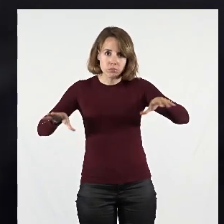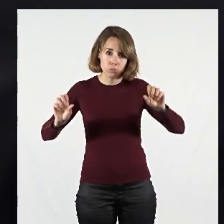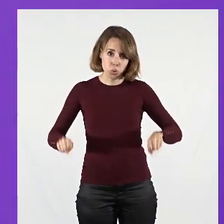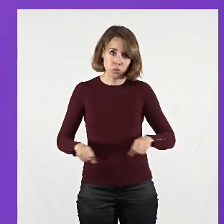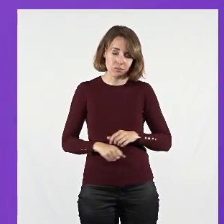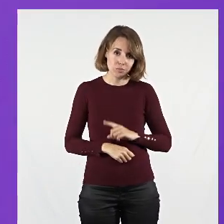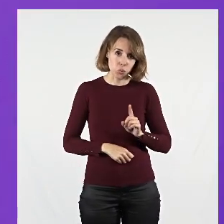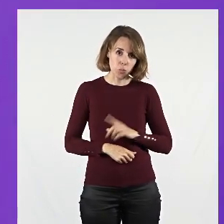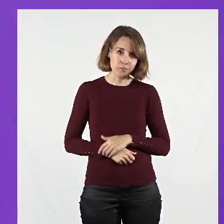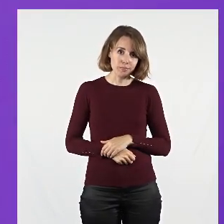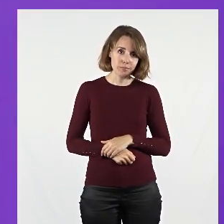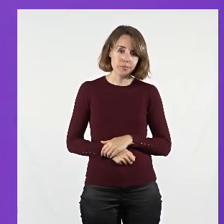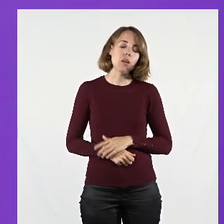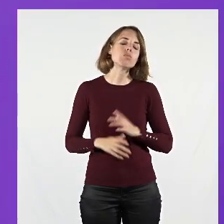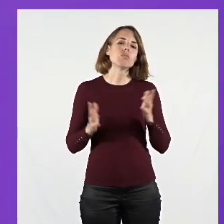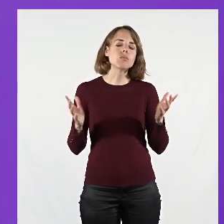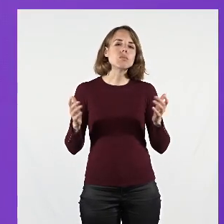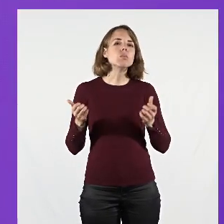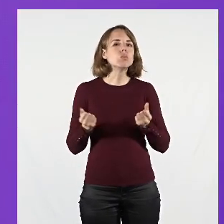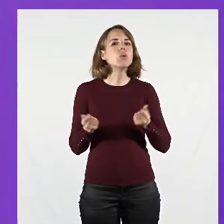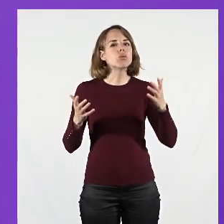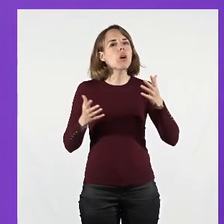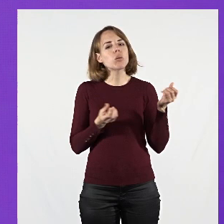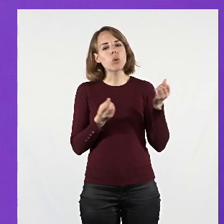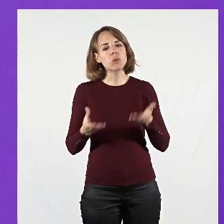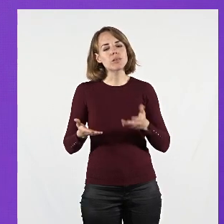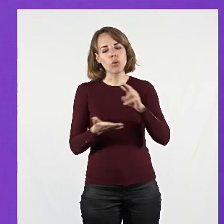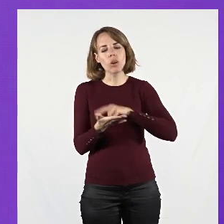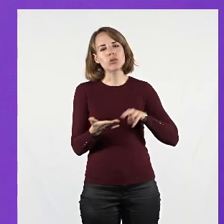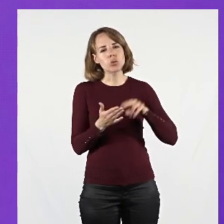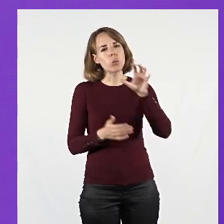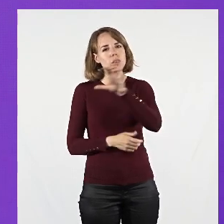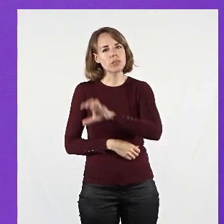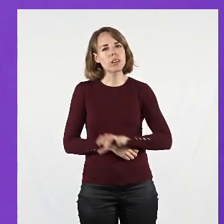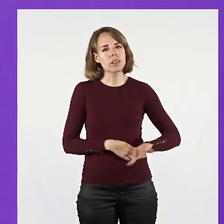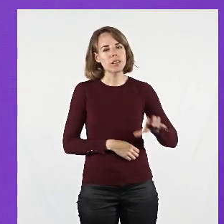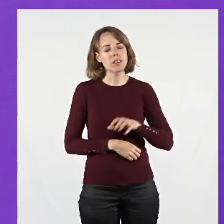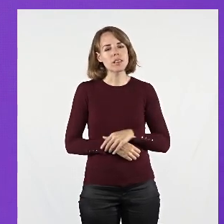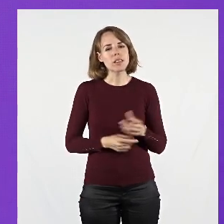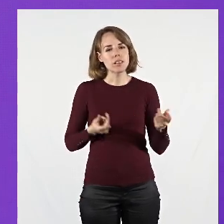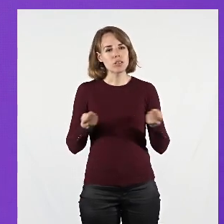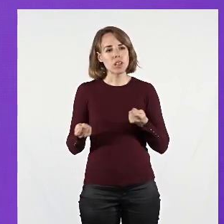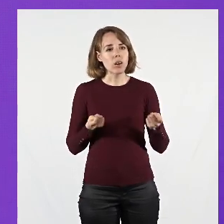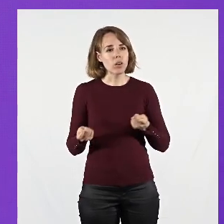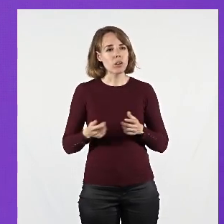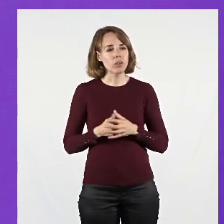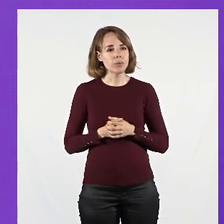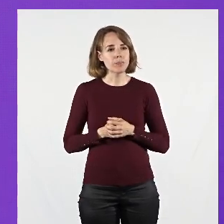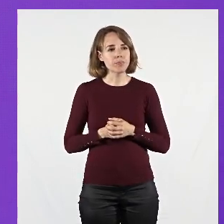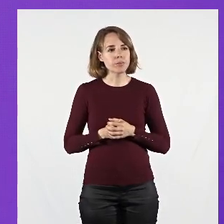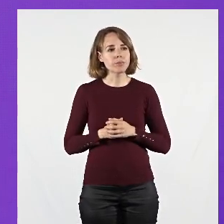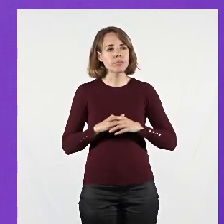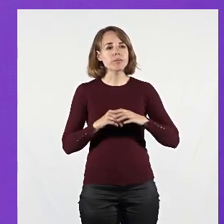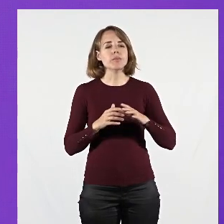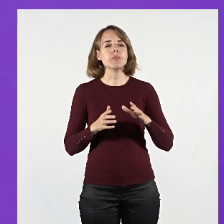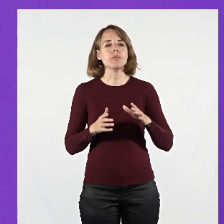Alors, il y a des initiatives en région, par exemple, donc avec un certain nombre de gérants Topol qui, en région, se fédèrent